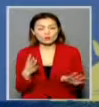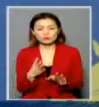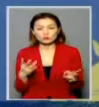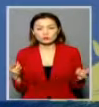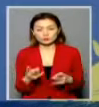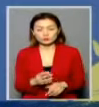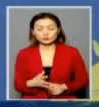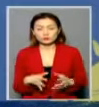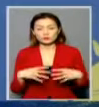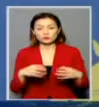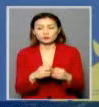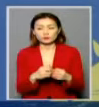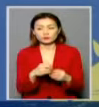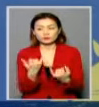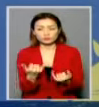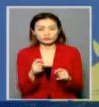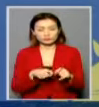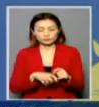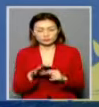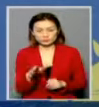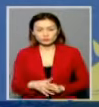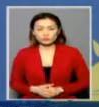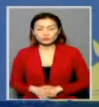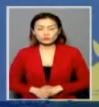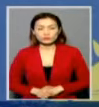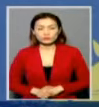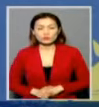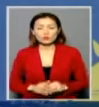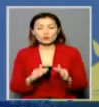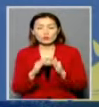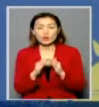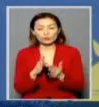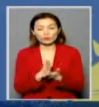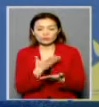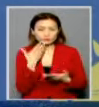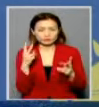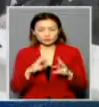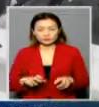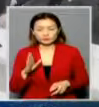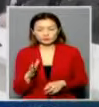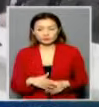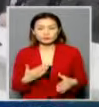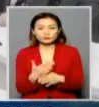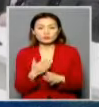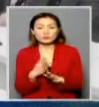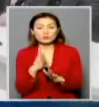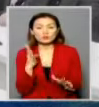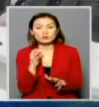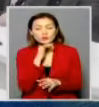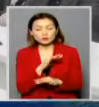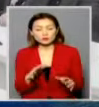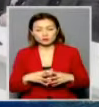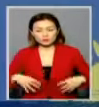керек, отбасы мүшелерінің саны тексеріледі, тұрғын үйдің болу-болмауы қарастырылады. Көмекті кезекте тұрған